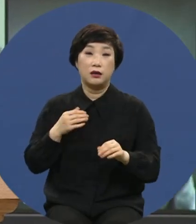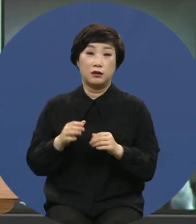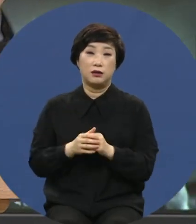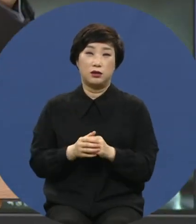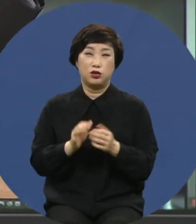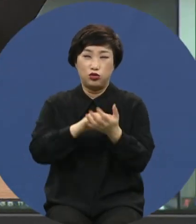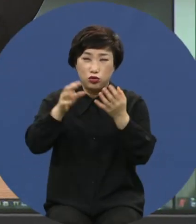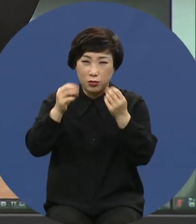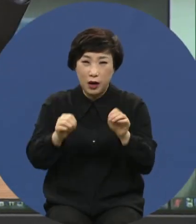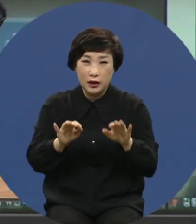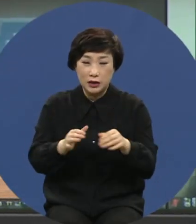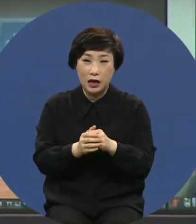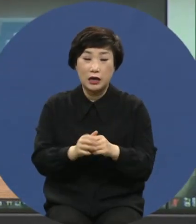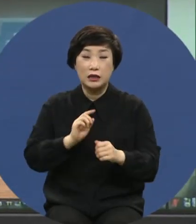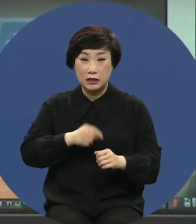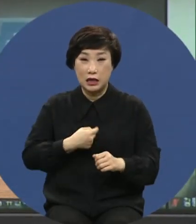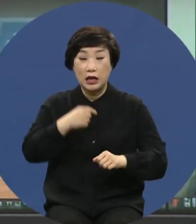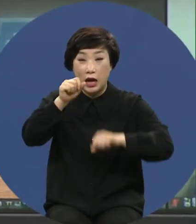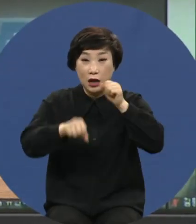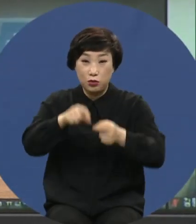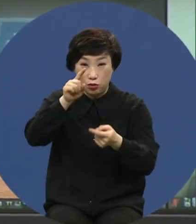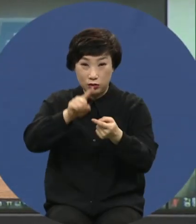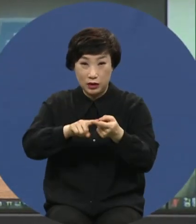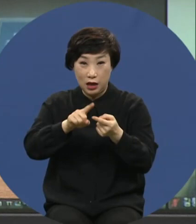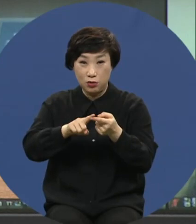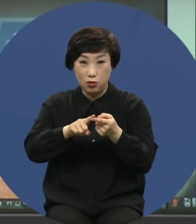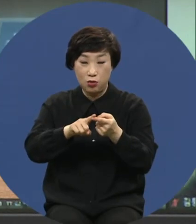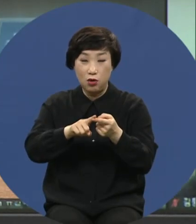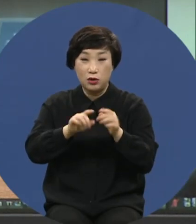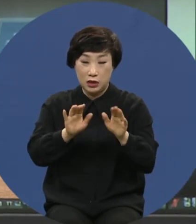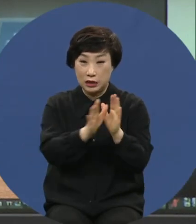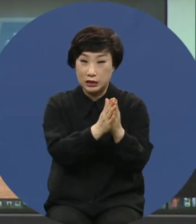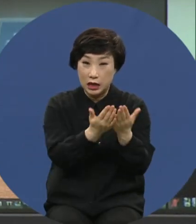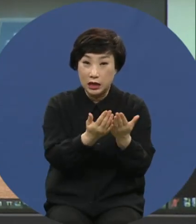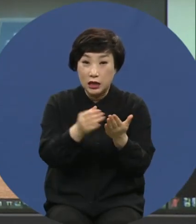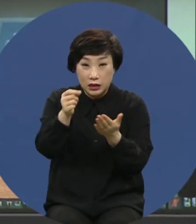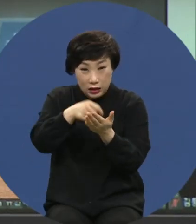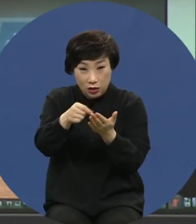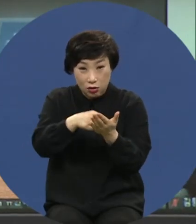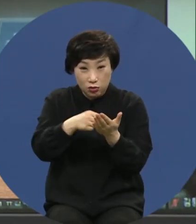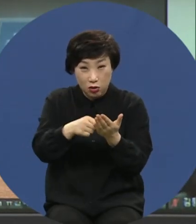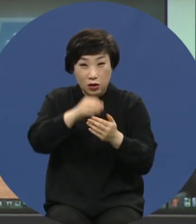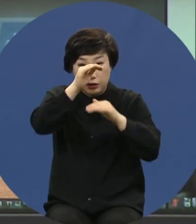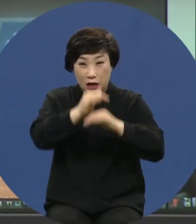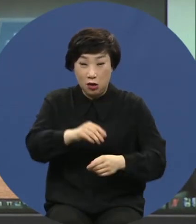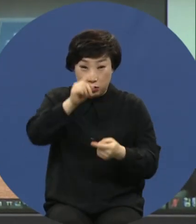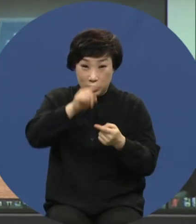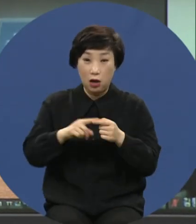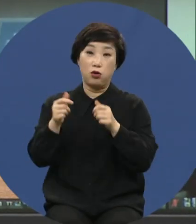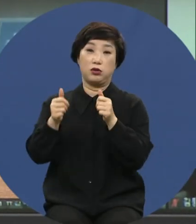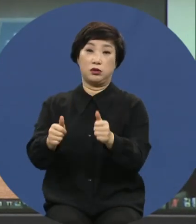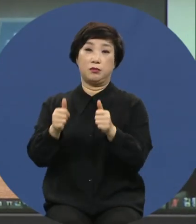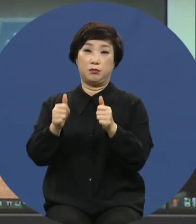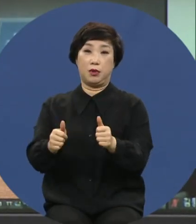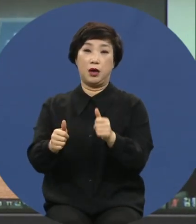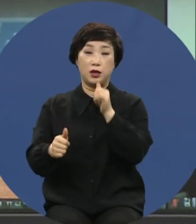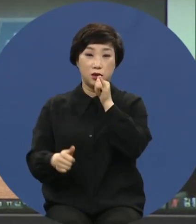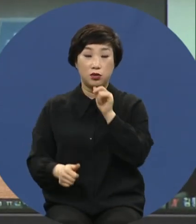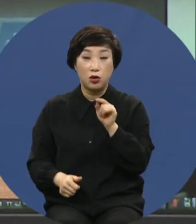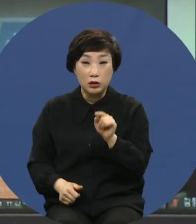모르느냐 하는 자기 행위대로 책들에 기록된 대로 심판을